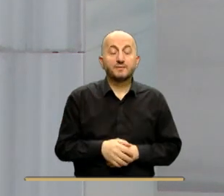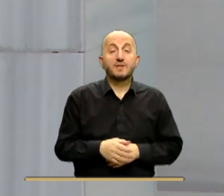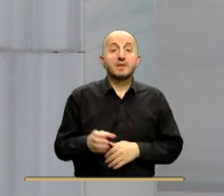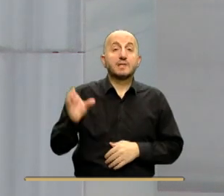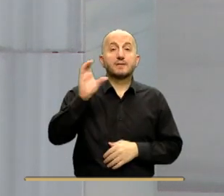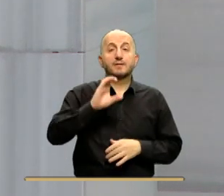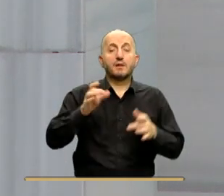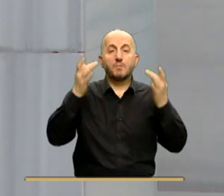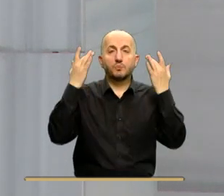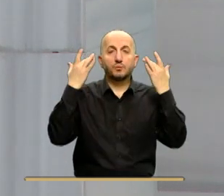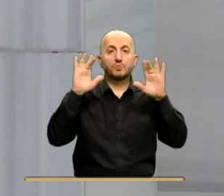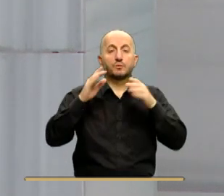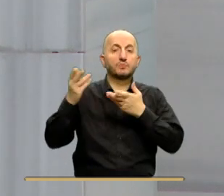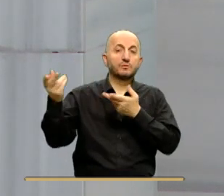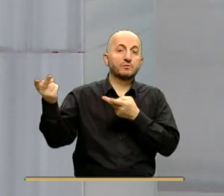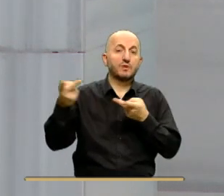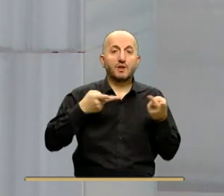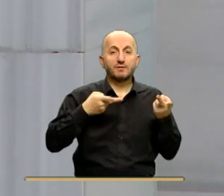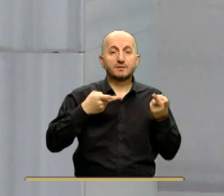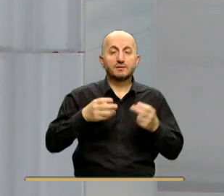İslam medeniyetinin çağrısıdır.